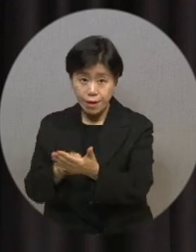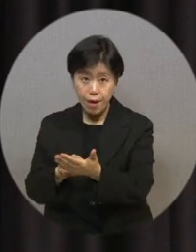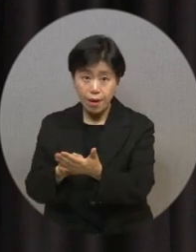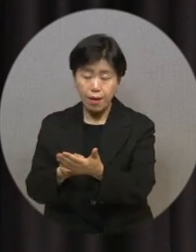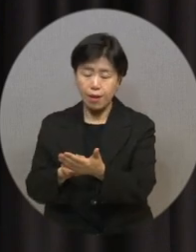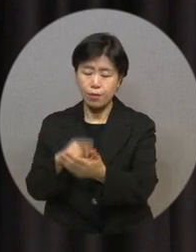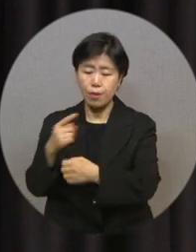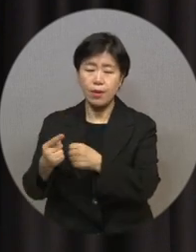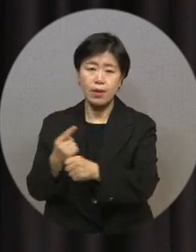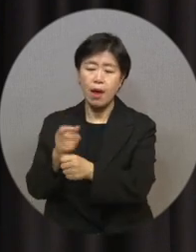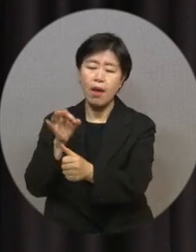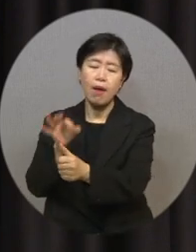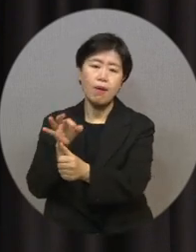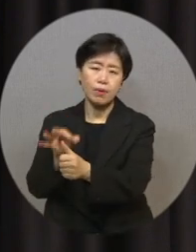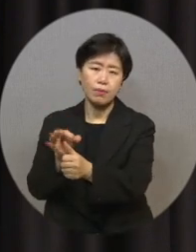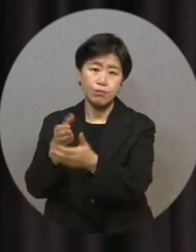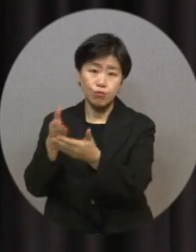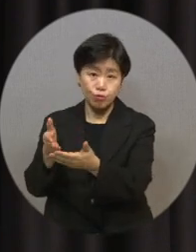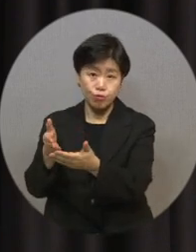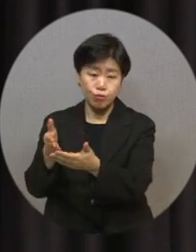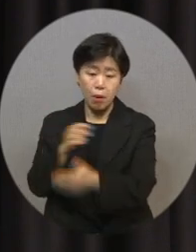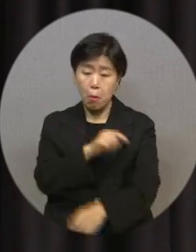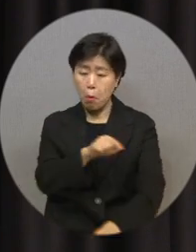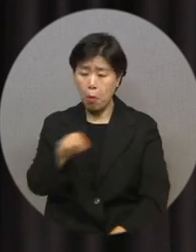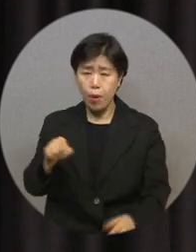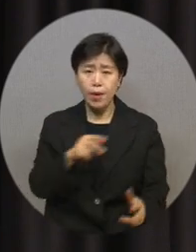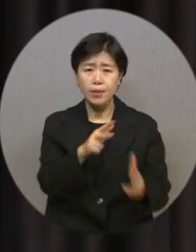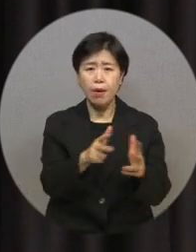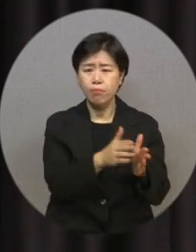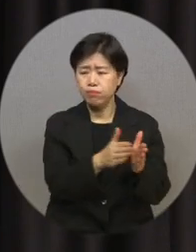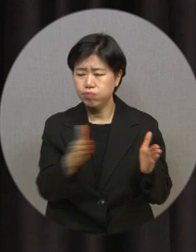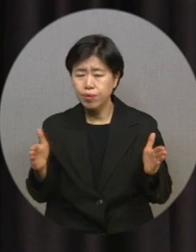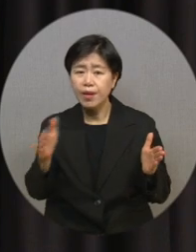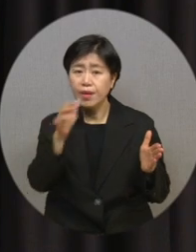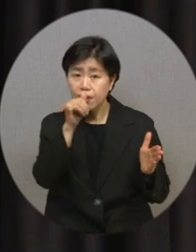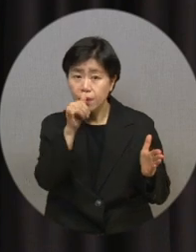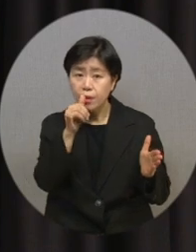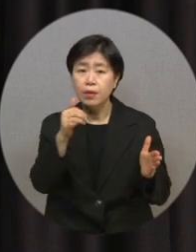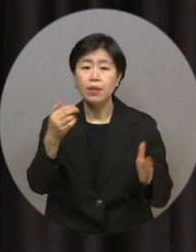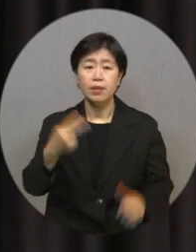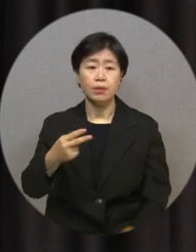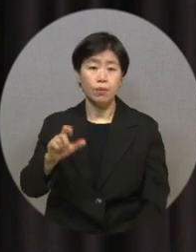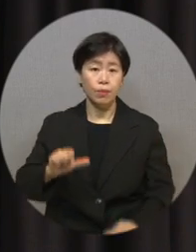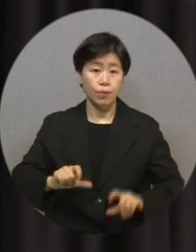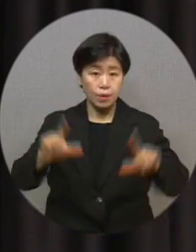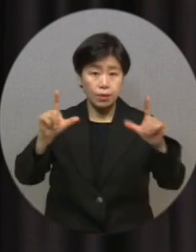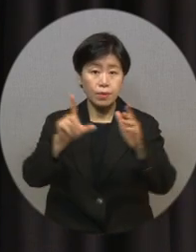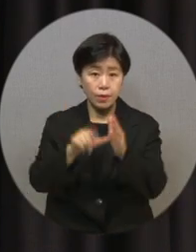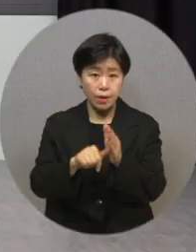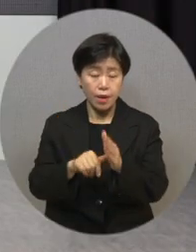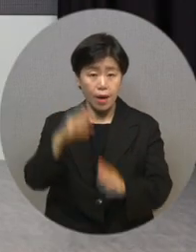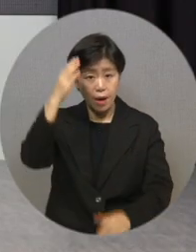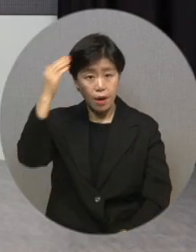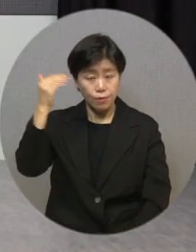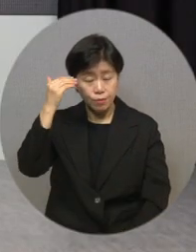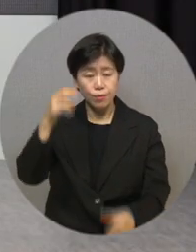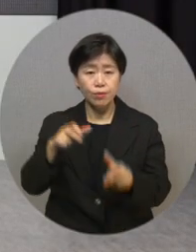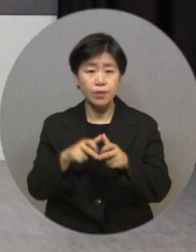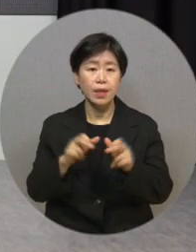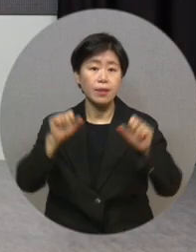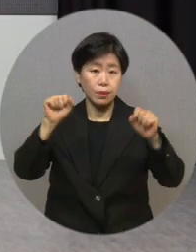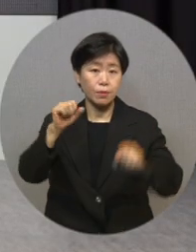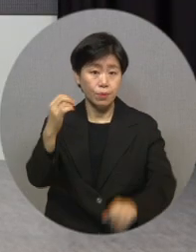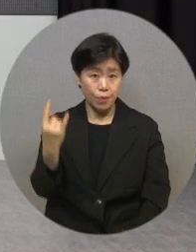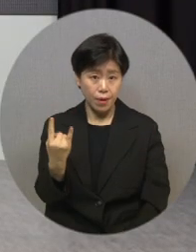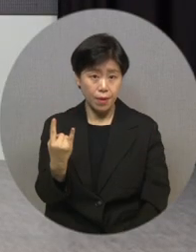했습니다 그러다가 2005년도에 대한장애인 체육회가 설립이 되면서 저희기구 중에 직원들이